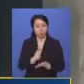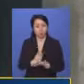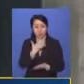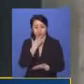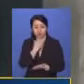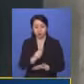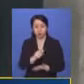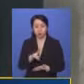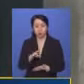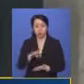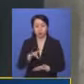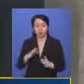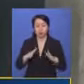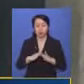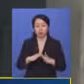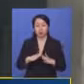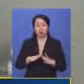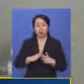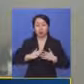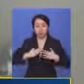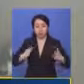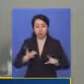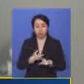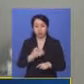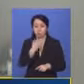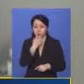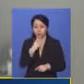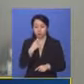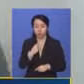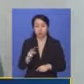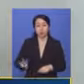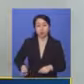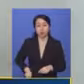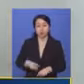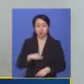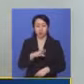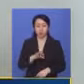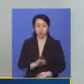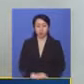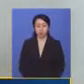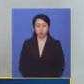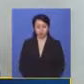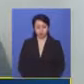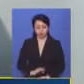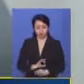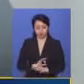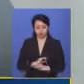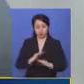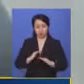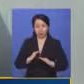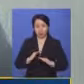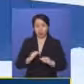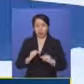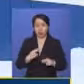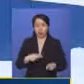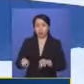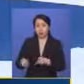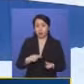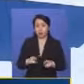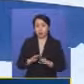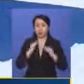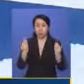свой газгольдер. Дома просторные, а главное теплые, уверяет директор ТО. Отлично, хорошо. Крытый хоккейный корт в каждый